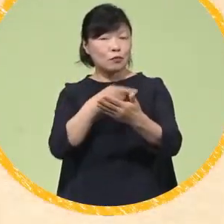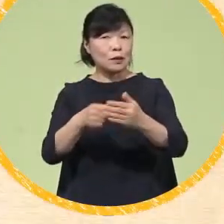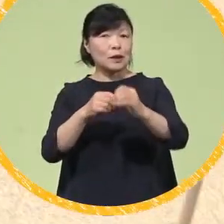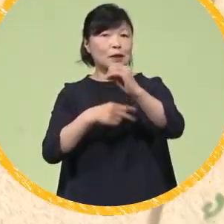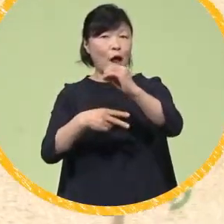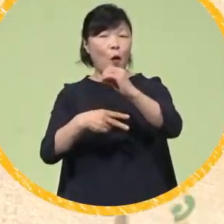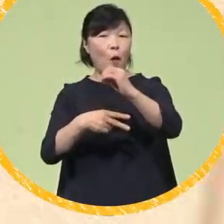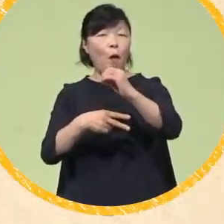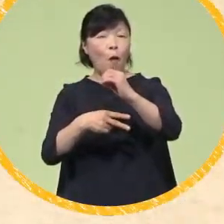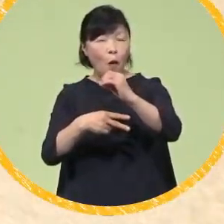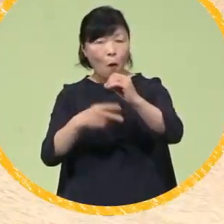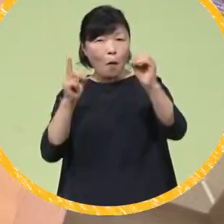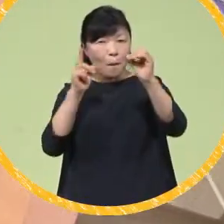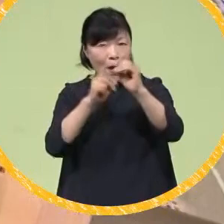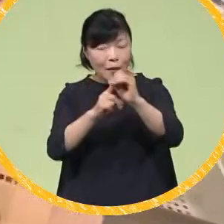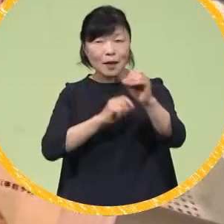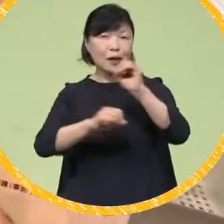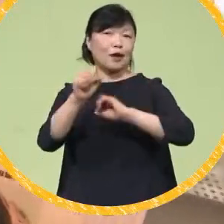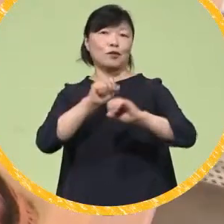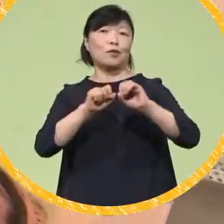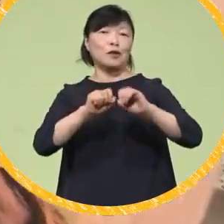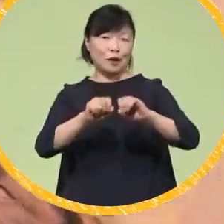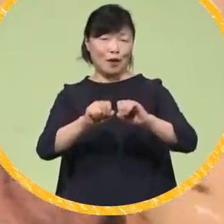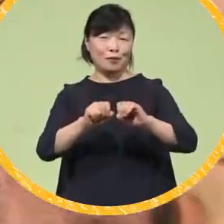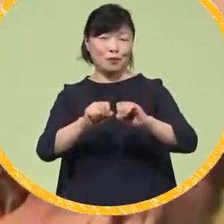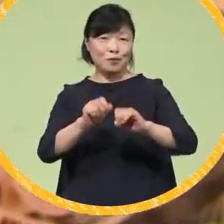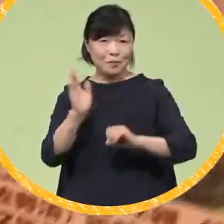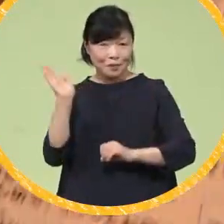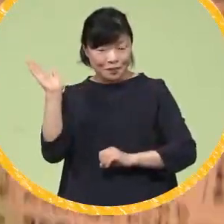闘しているカナフルではおなじみの施設ですよ。